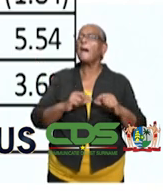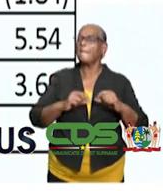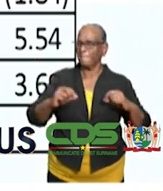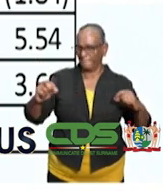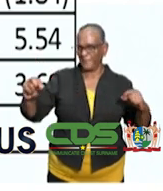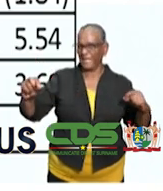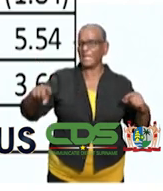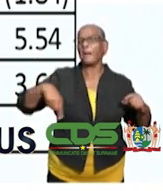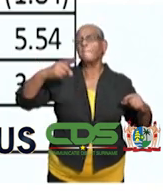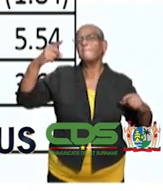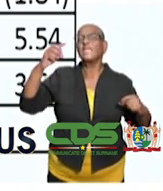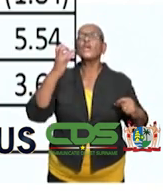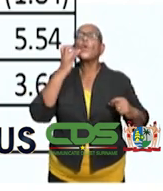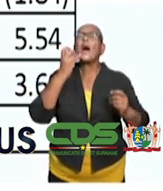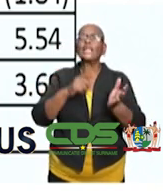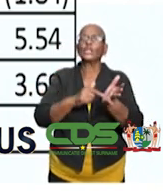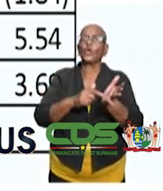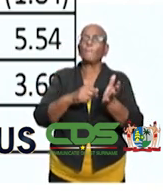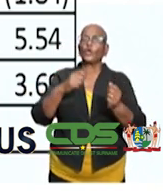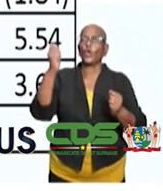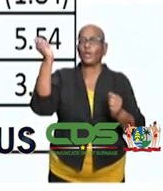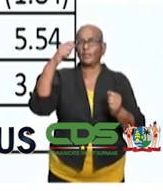maand gebruiken.